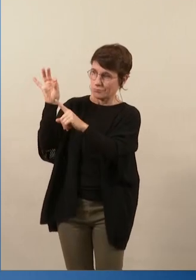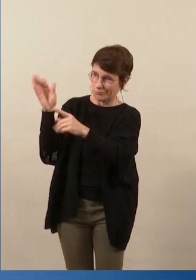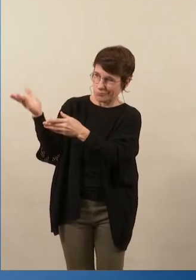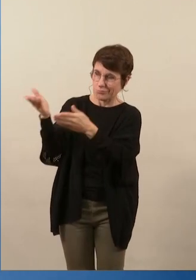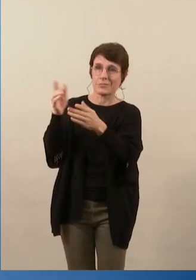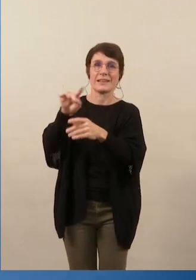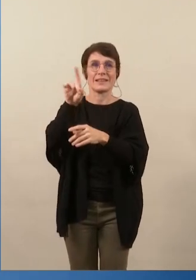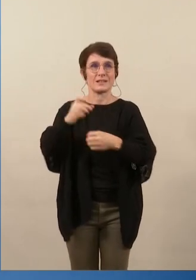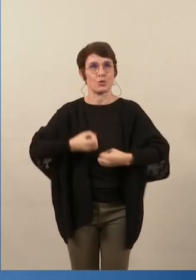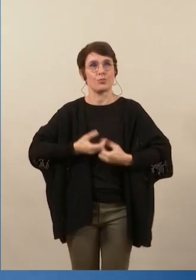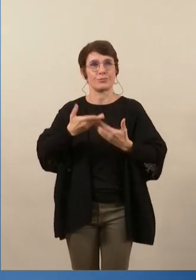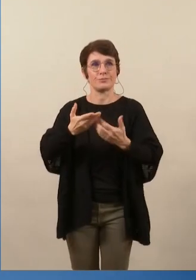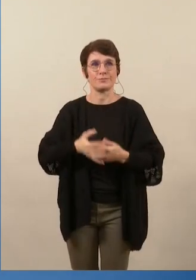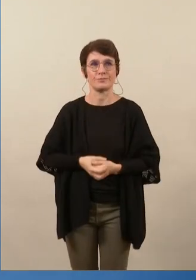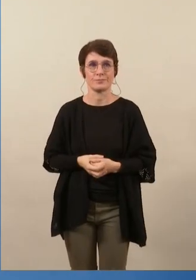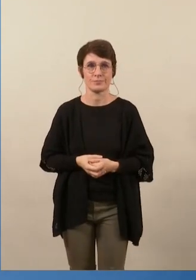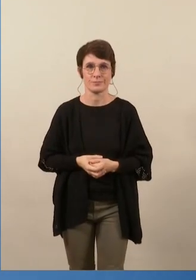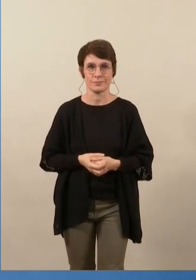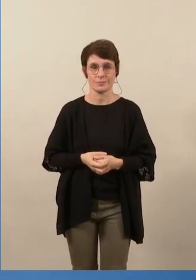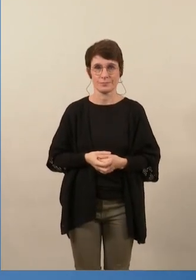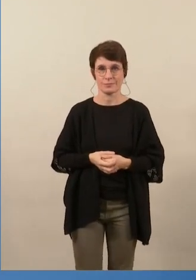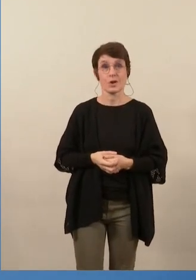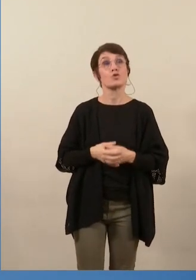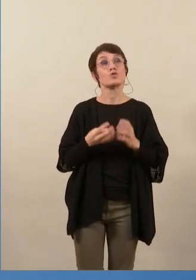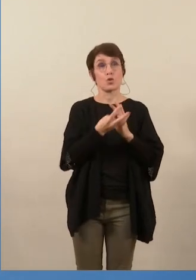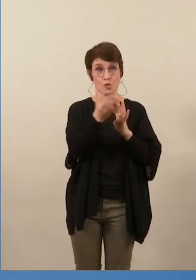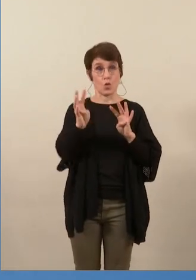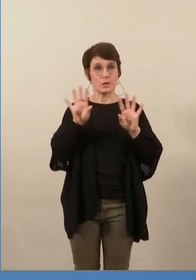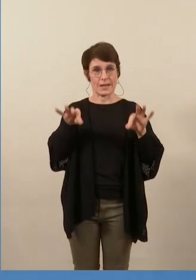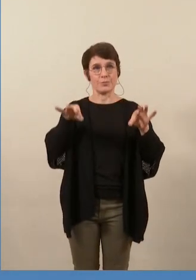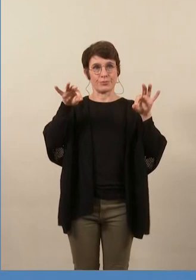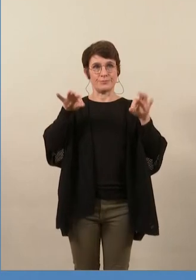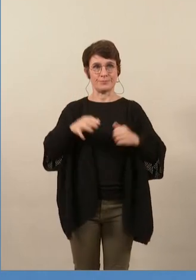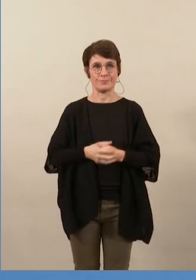question orale et je suspends donc ce conseil